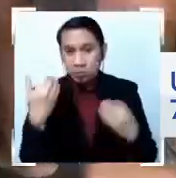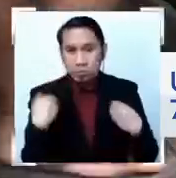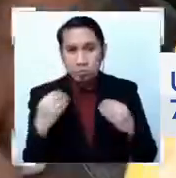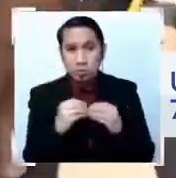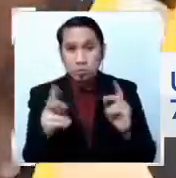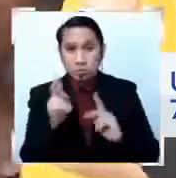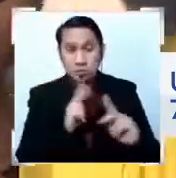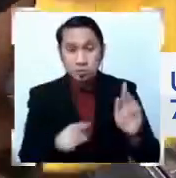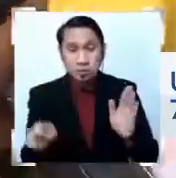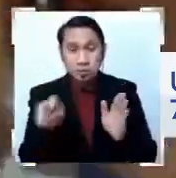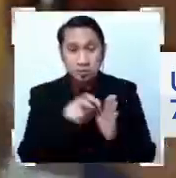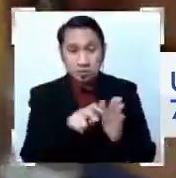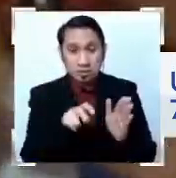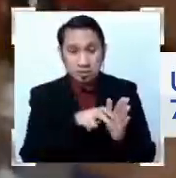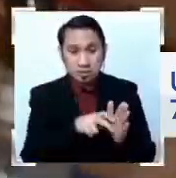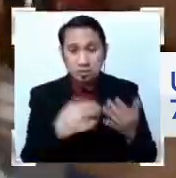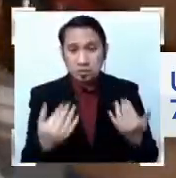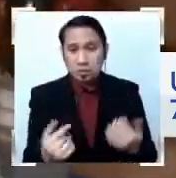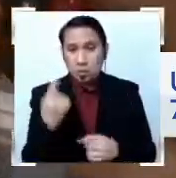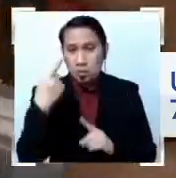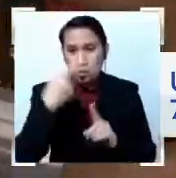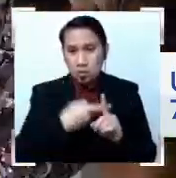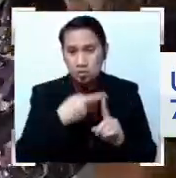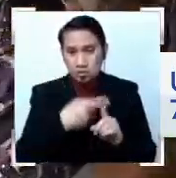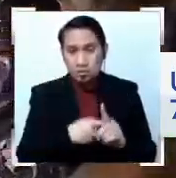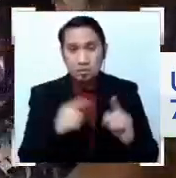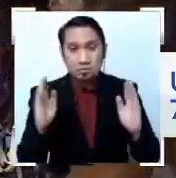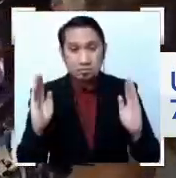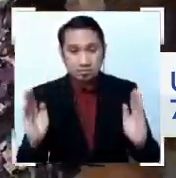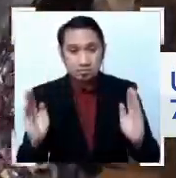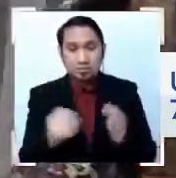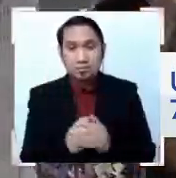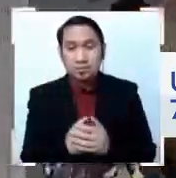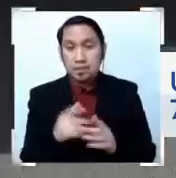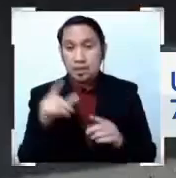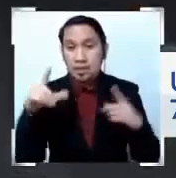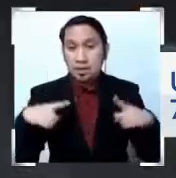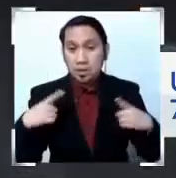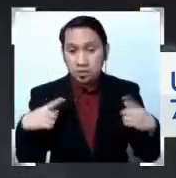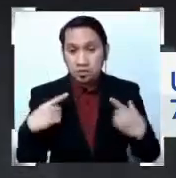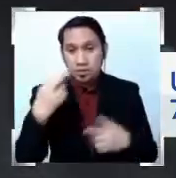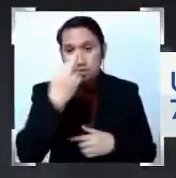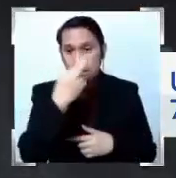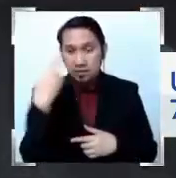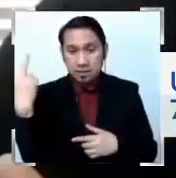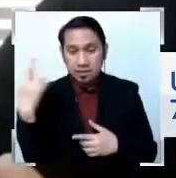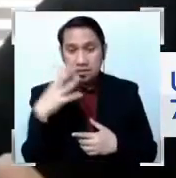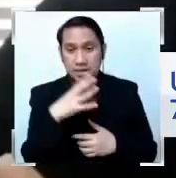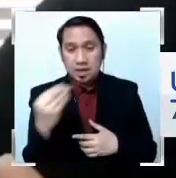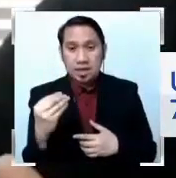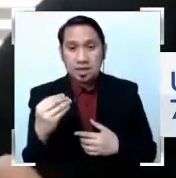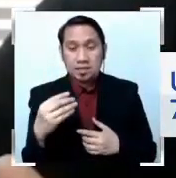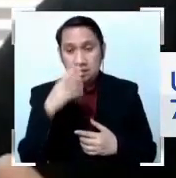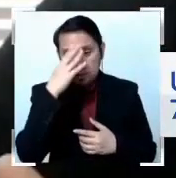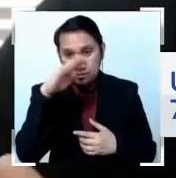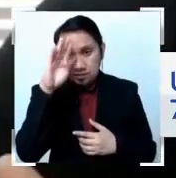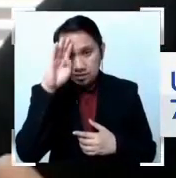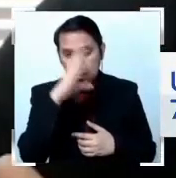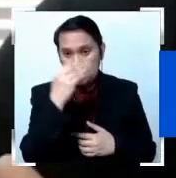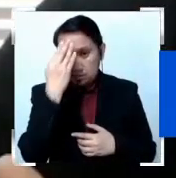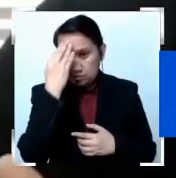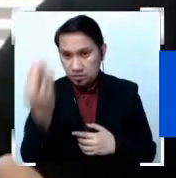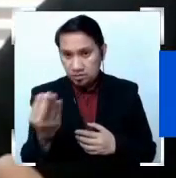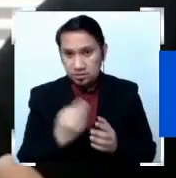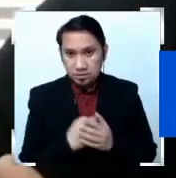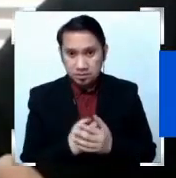Isang buwan tatagal ang pilot implementation nito sa Metro Manila, Laguna, Rizal, Cavite at Bulacan. Sa 30th araw